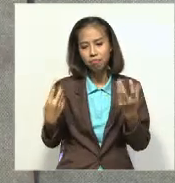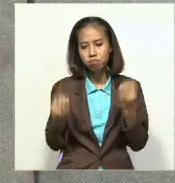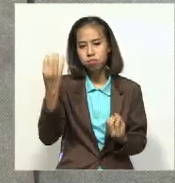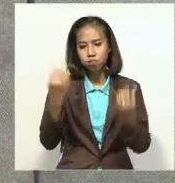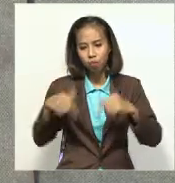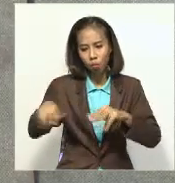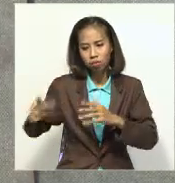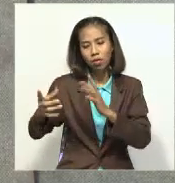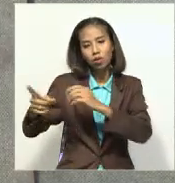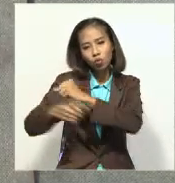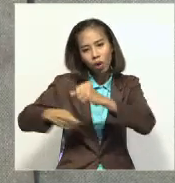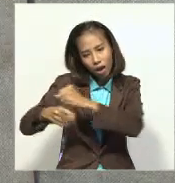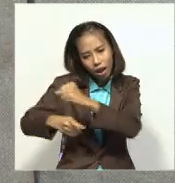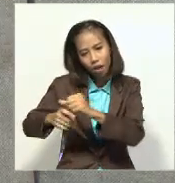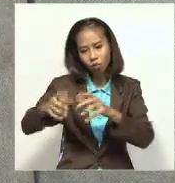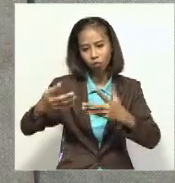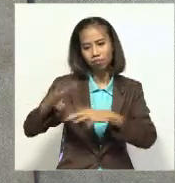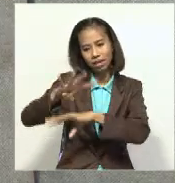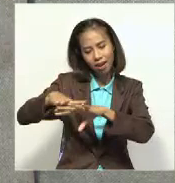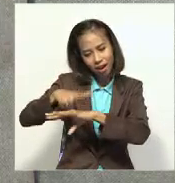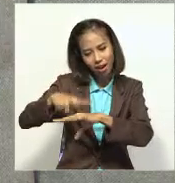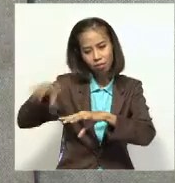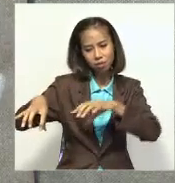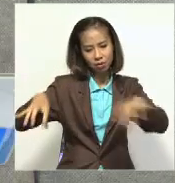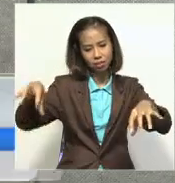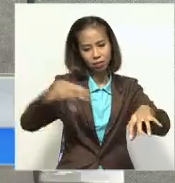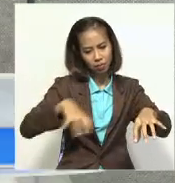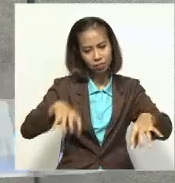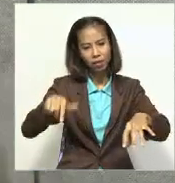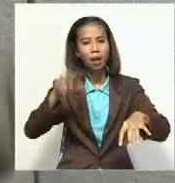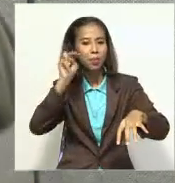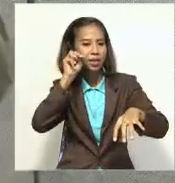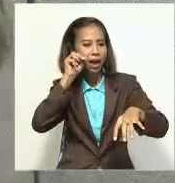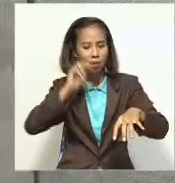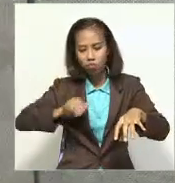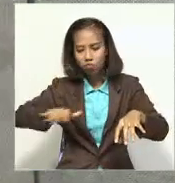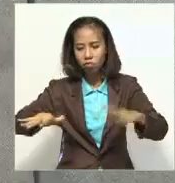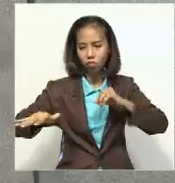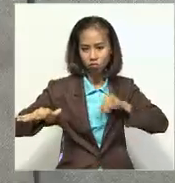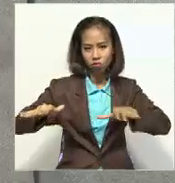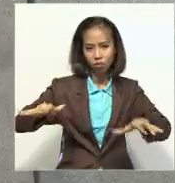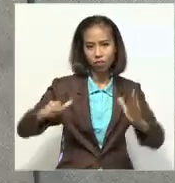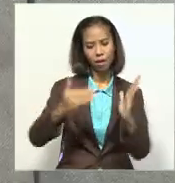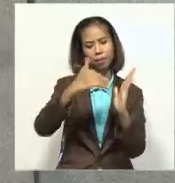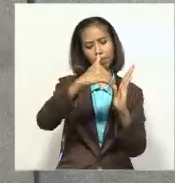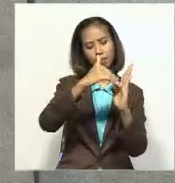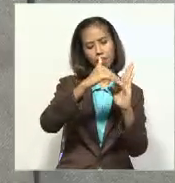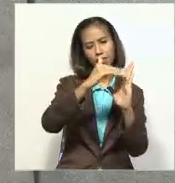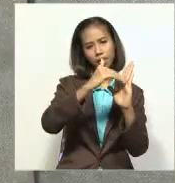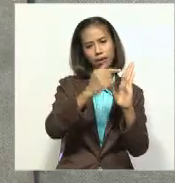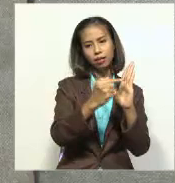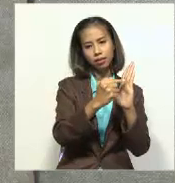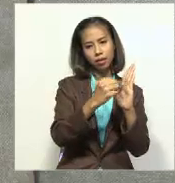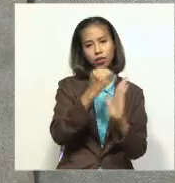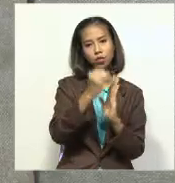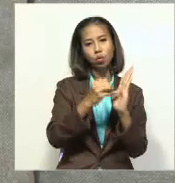เข้ามาดำเนินการนะแก้มลิงแรกๆก็คือแก้มลิงที่อยู่ในภาคเหนือตอนล่างนะครับในพิษ